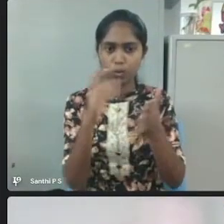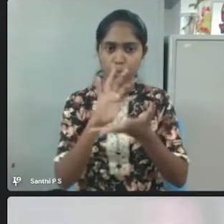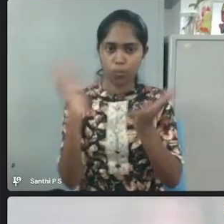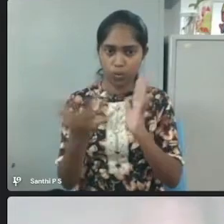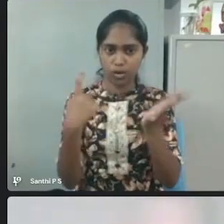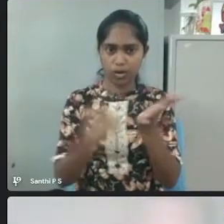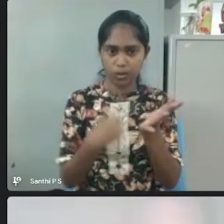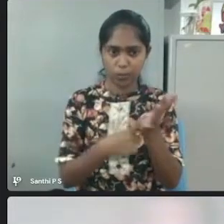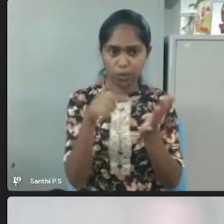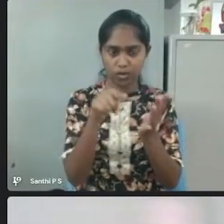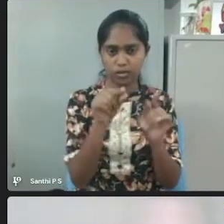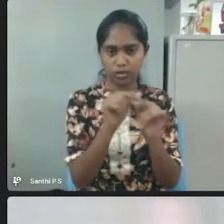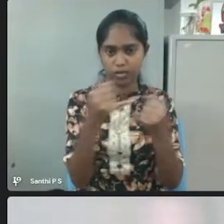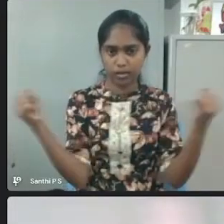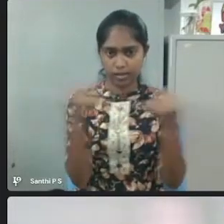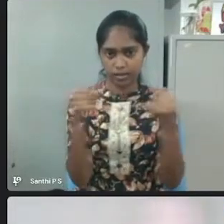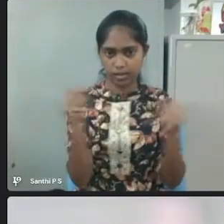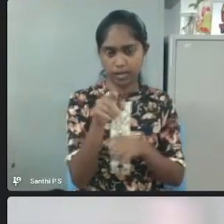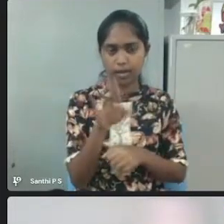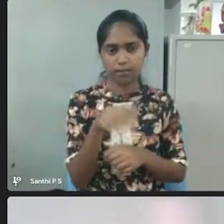തലത്തിൽ നിന്നാണ് ഇന്നത്തെ ഈ ഒരു